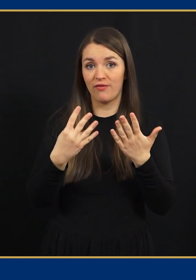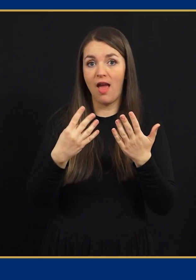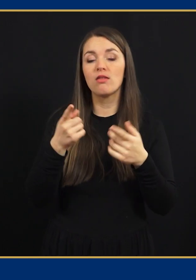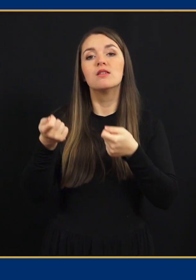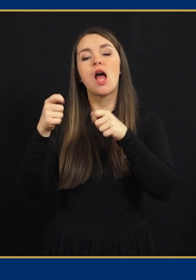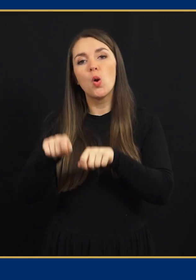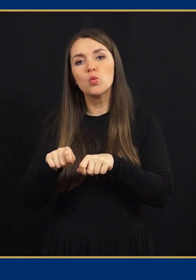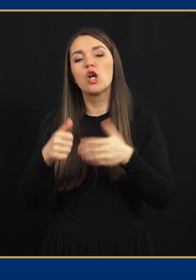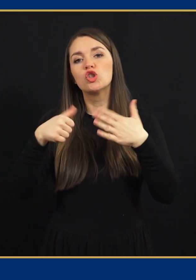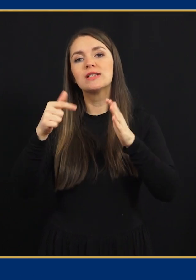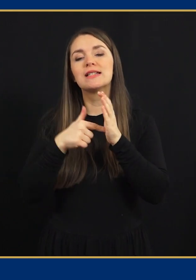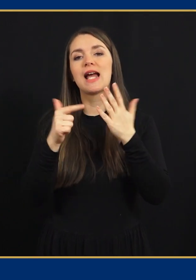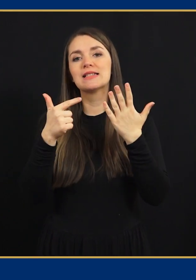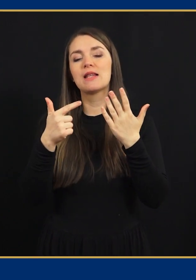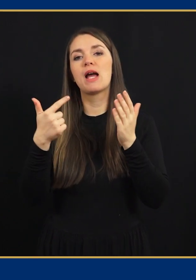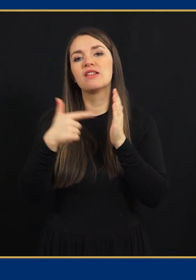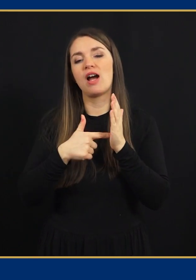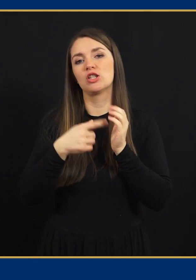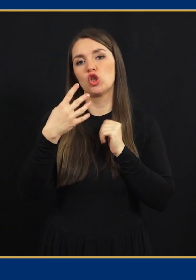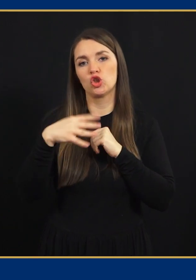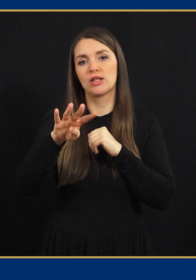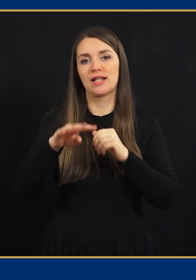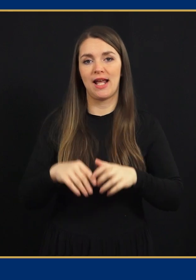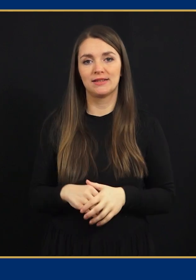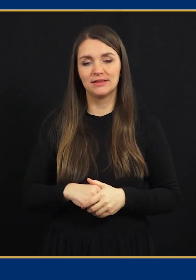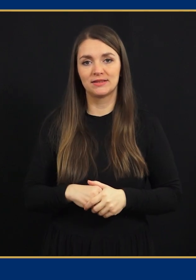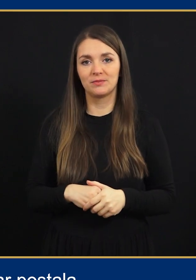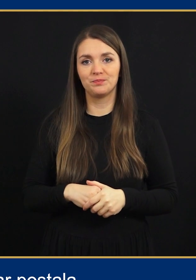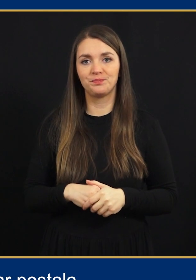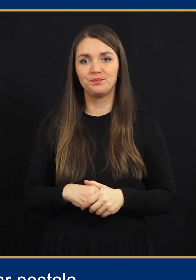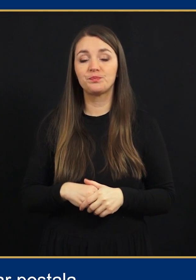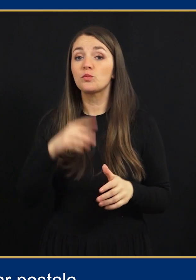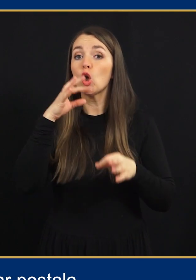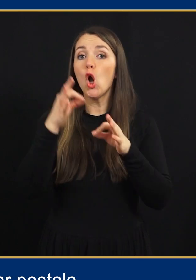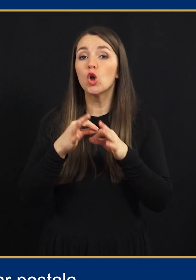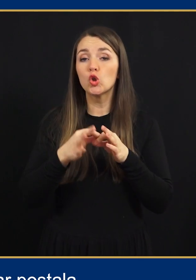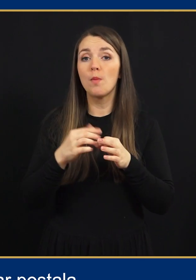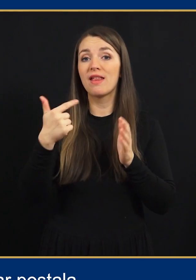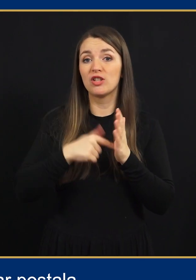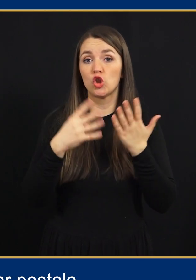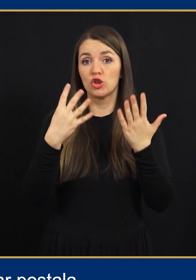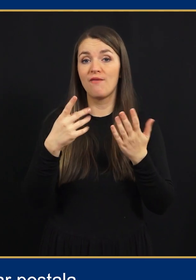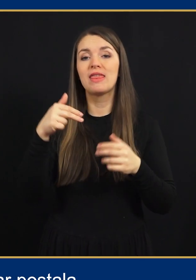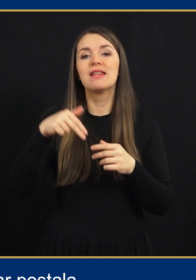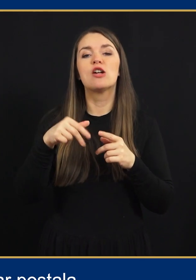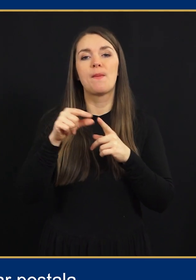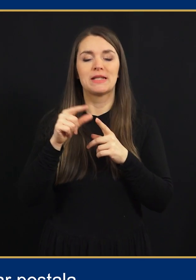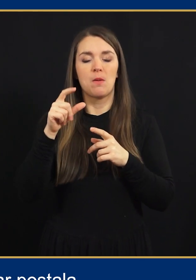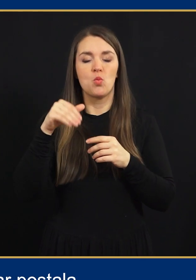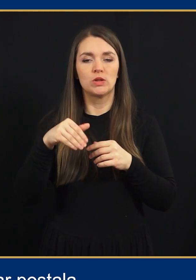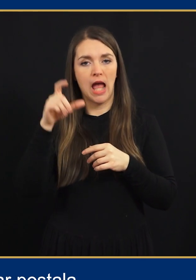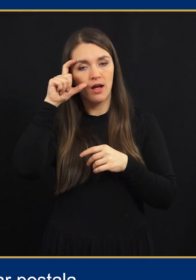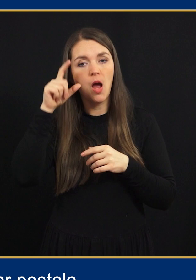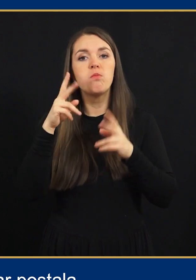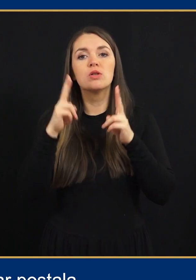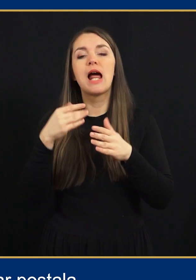in zaključila 16. 7. 2014. Oktobra 2009 je Nataša Pirc Musar